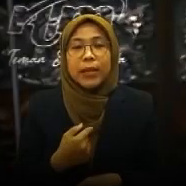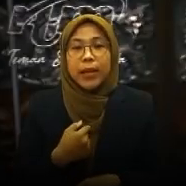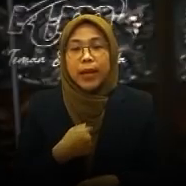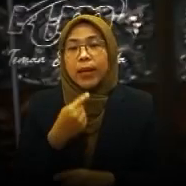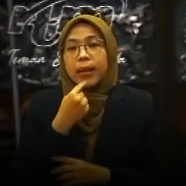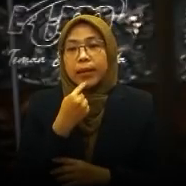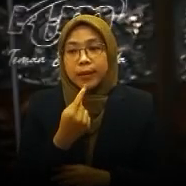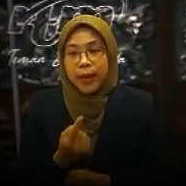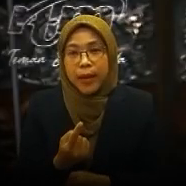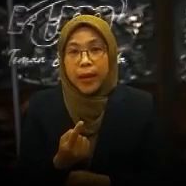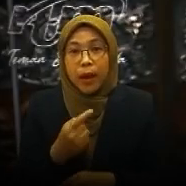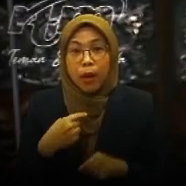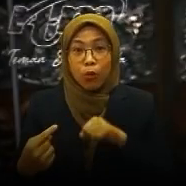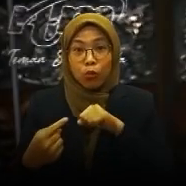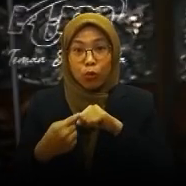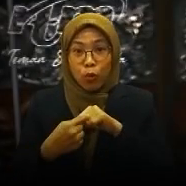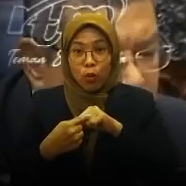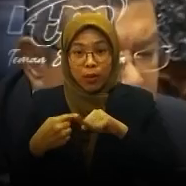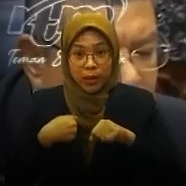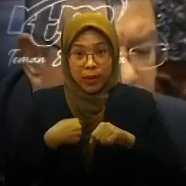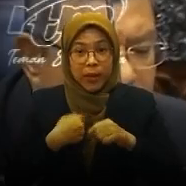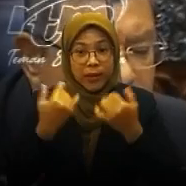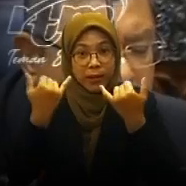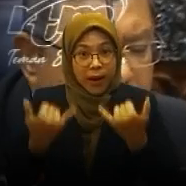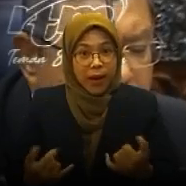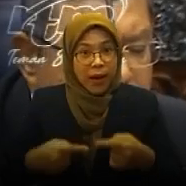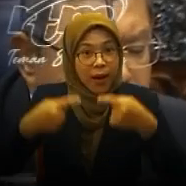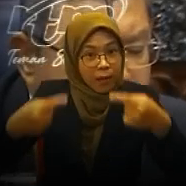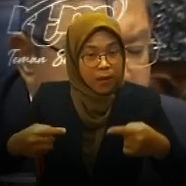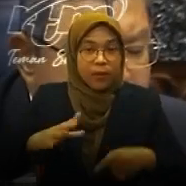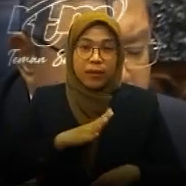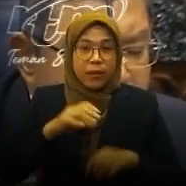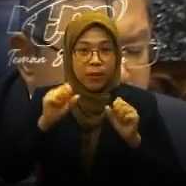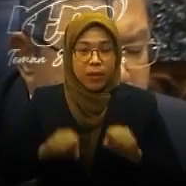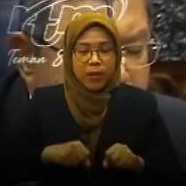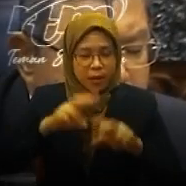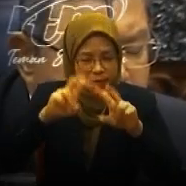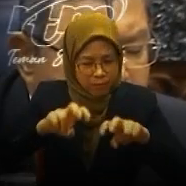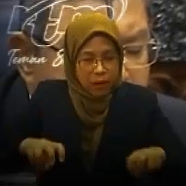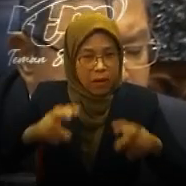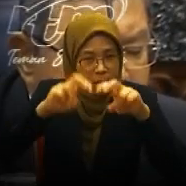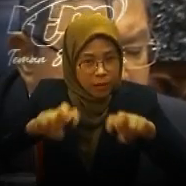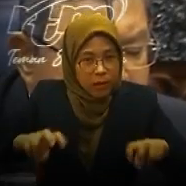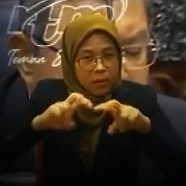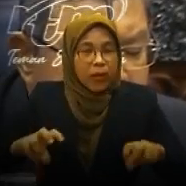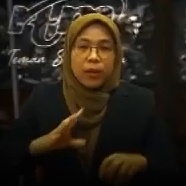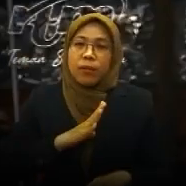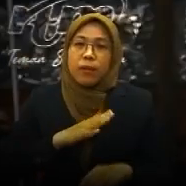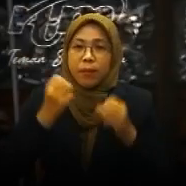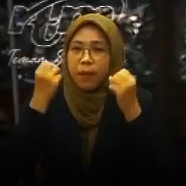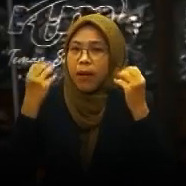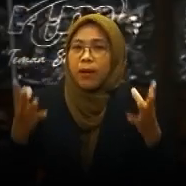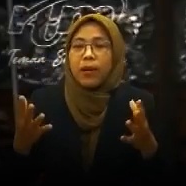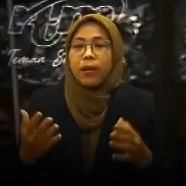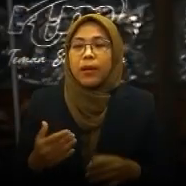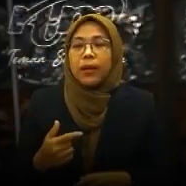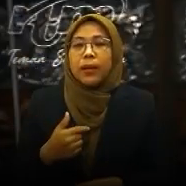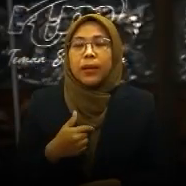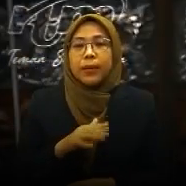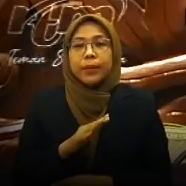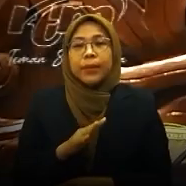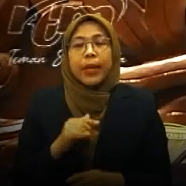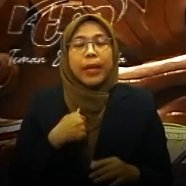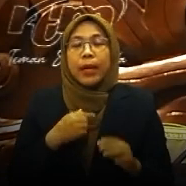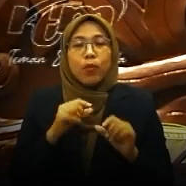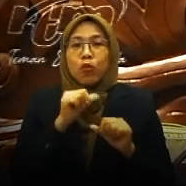Saya kata kalau Muhammad tuduh macam tu kita lawan korek sekarang. Tak ada masalah. Arau. Saya akan korek juga ni banyak. Tak ada perbasan. Ya Muhammad tak boleh buat macam tu. Arau